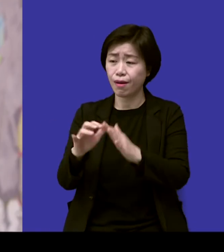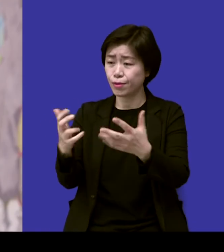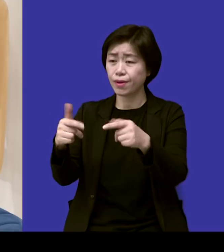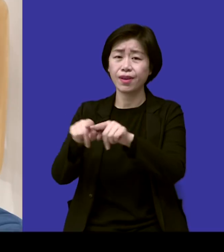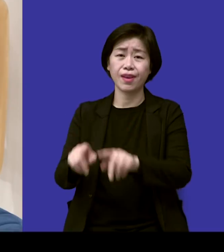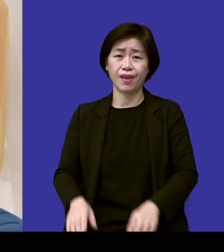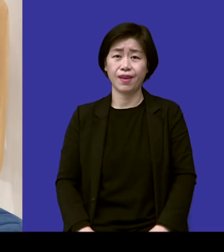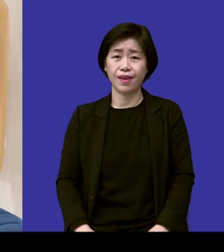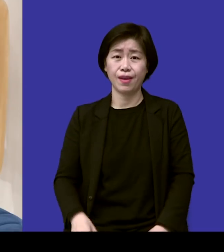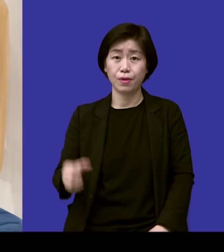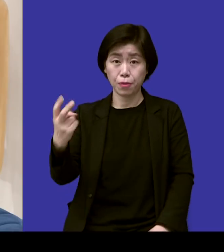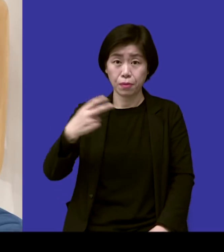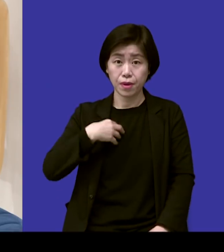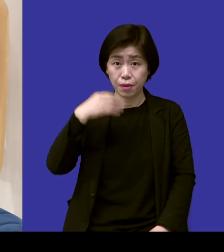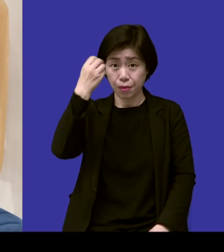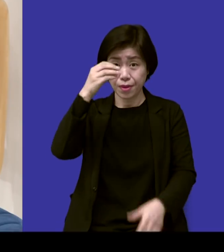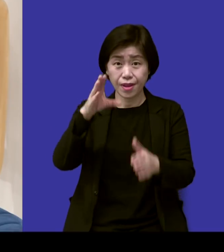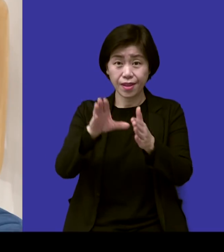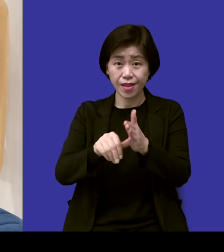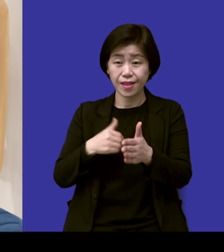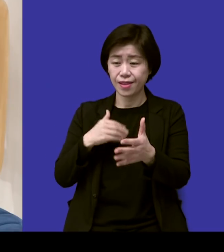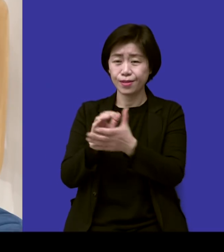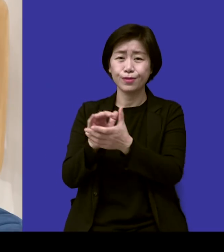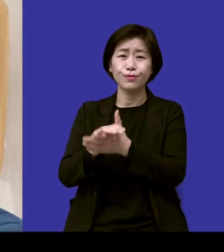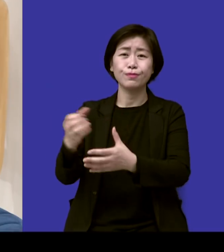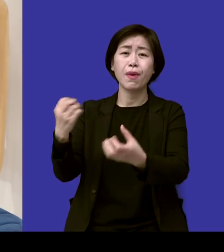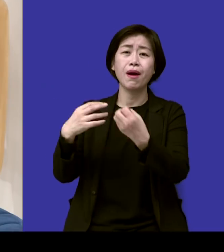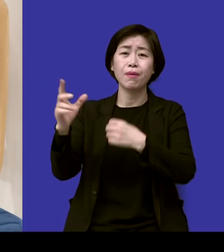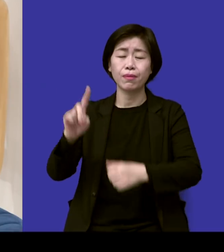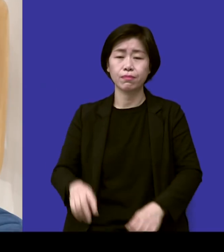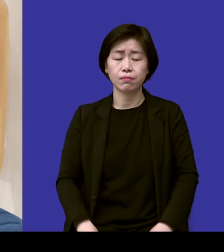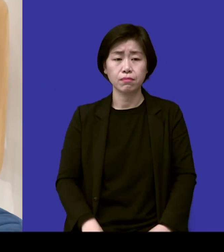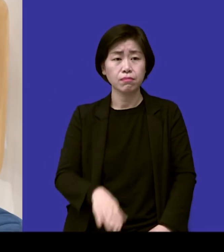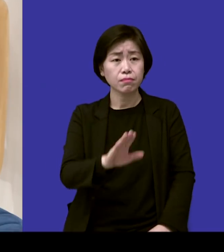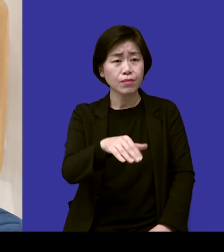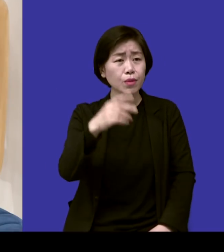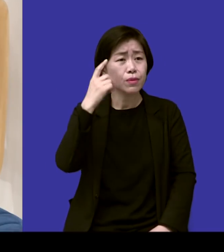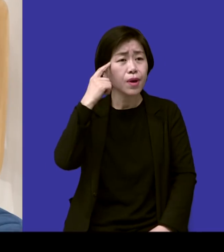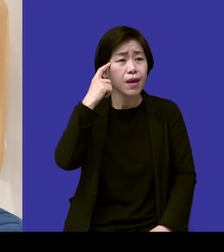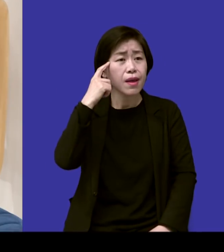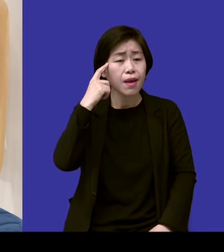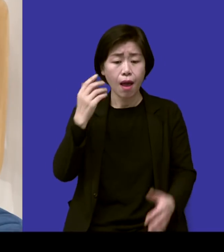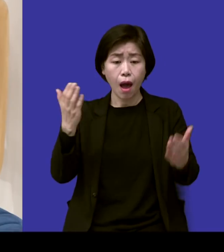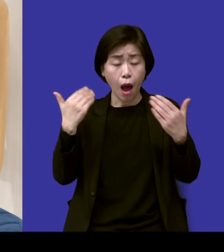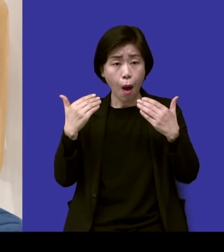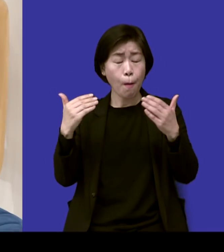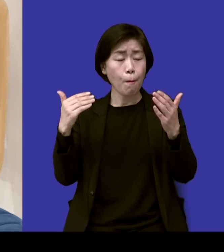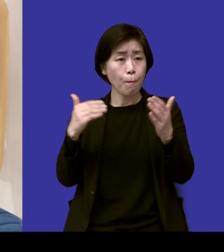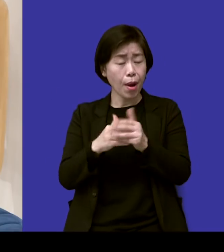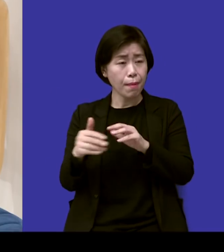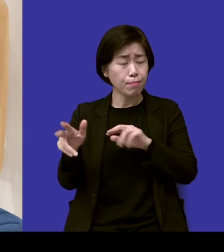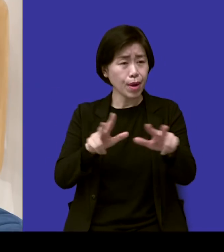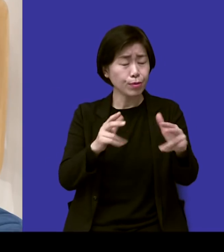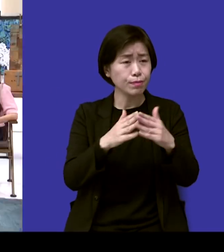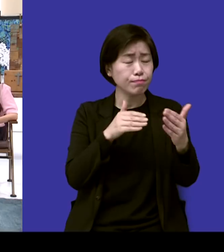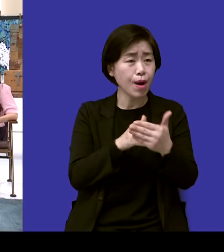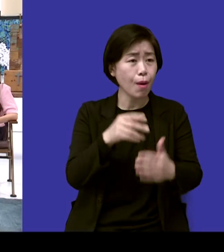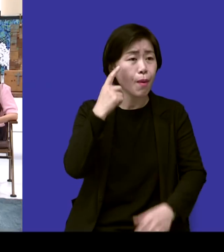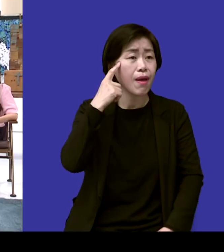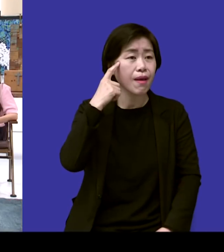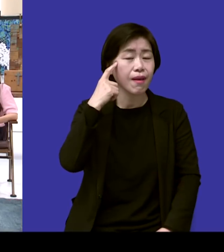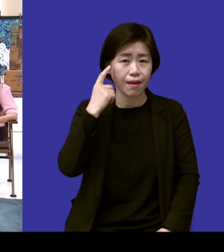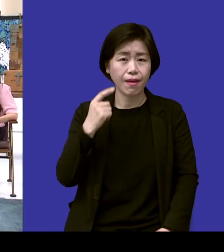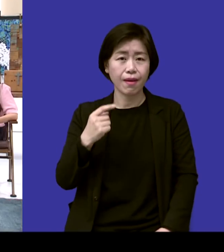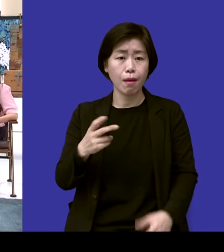때 너 집에 뭐 숨겨놨냐? 뭐 집에 이렇게 빨리 가려고 그래 뭐 같이 떡볶이도 먹고 그때 당시엔